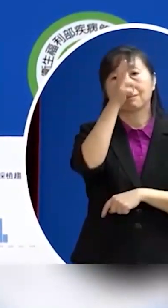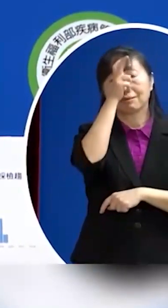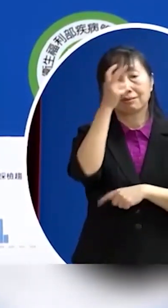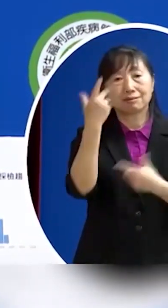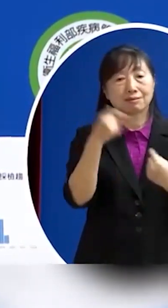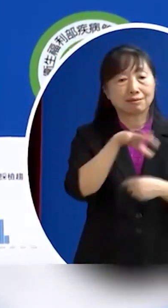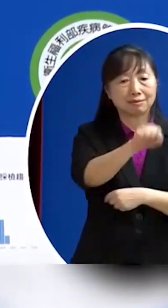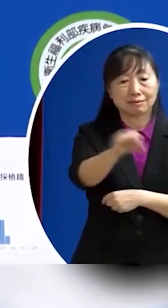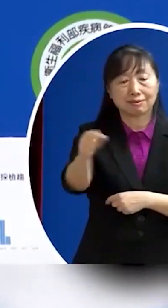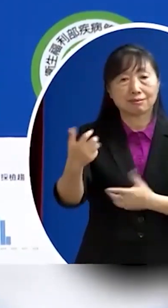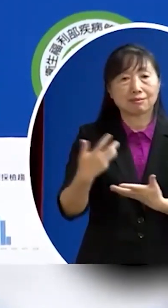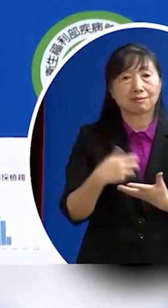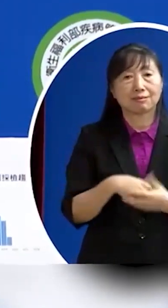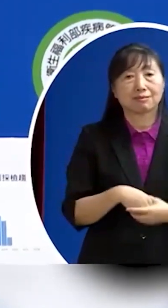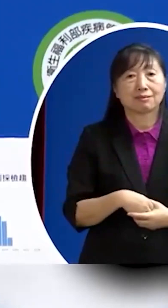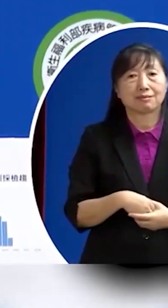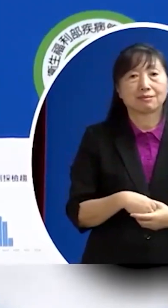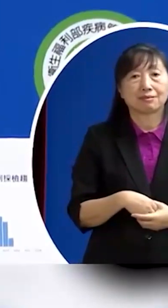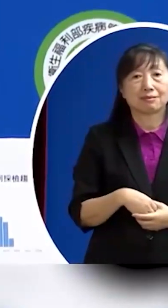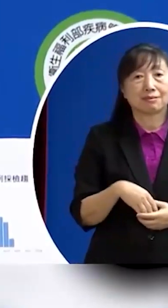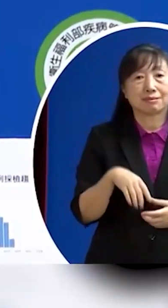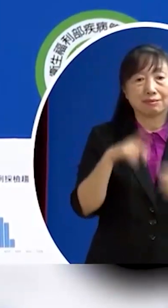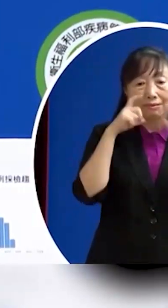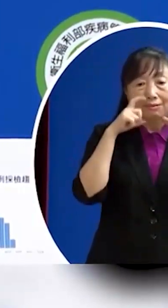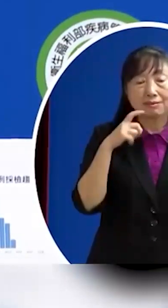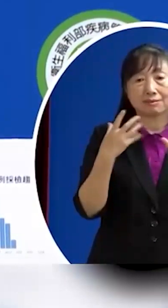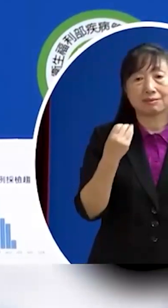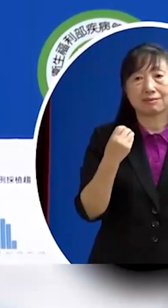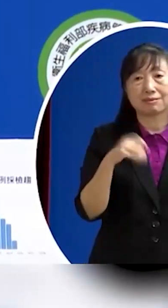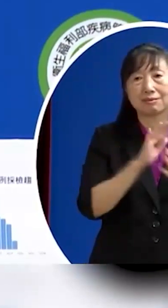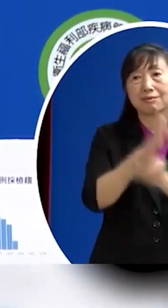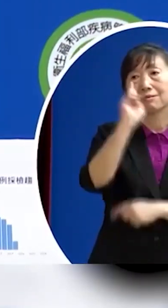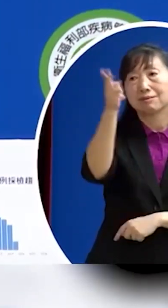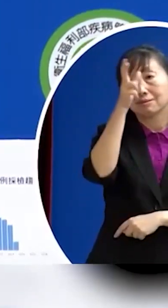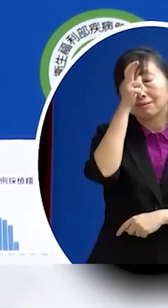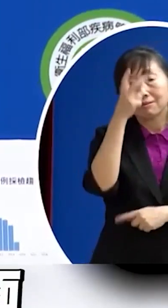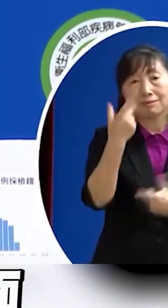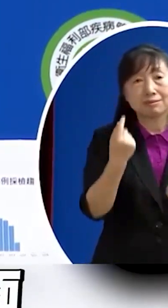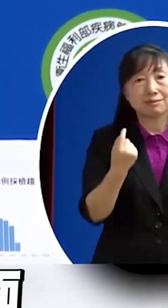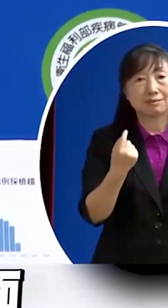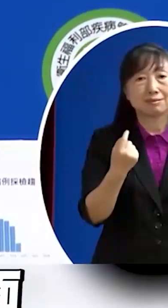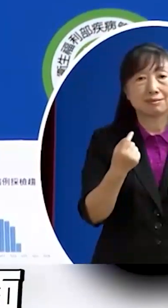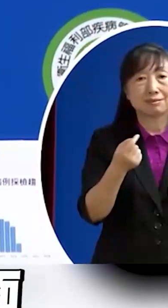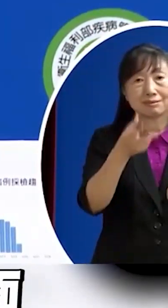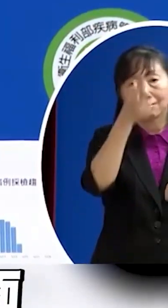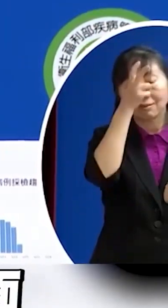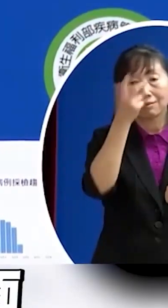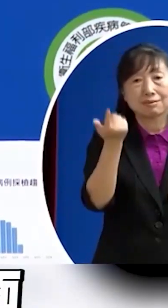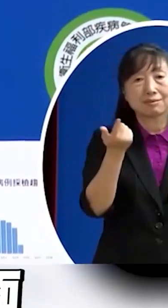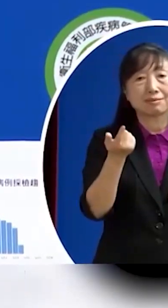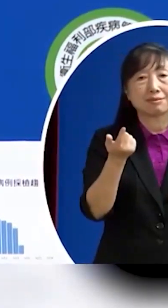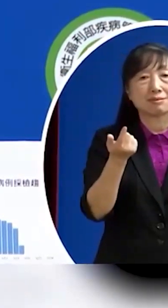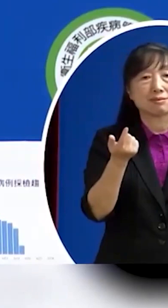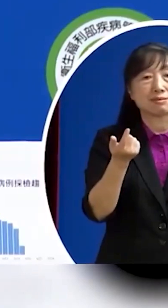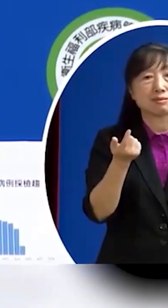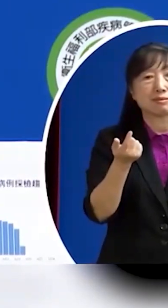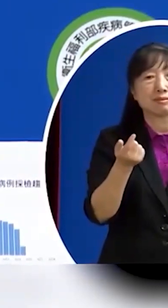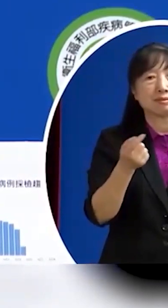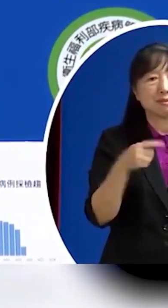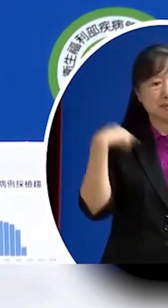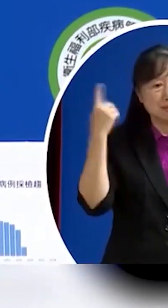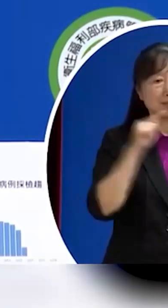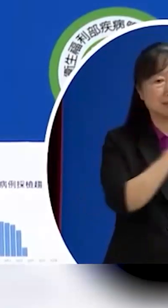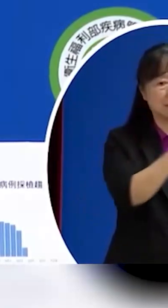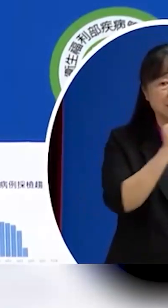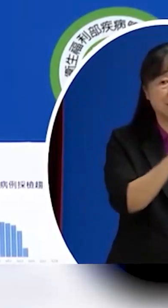做，不戴口罩也要警察。然后警察就这样子在里面，风险非常